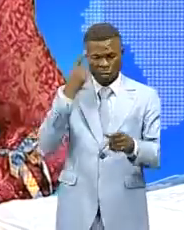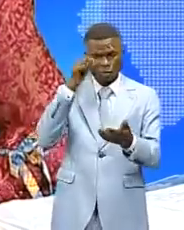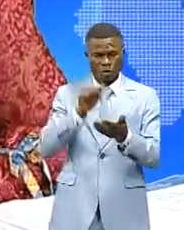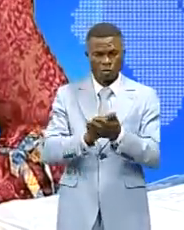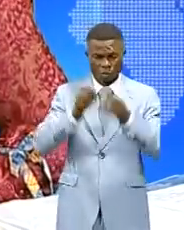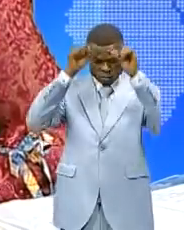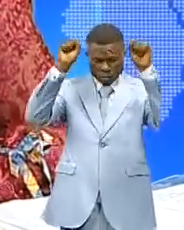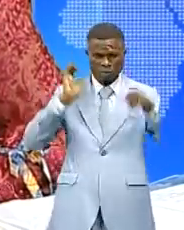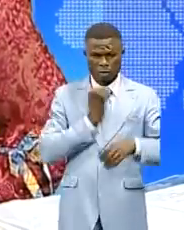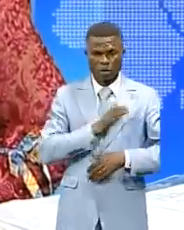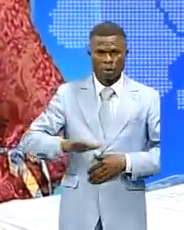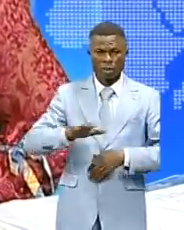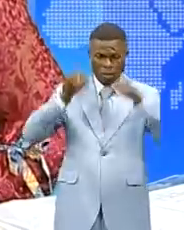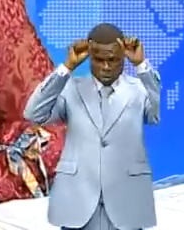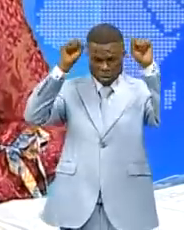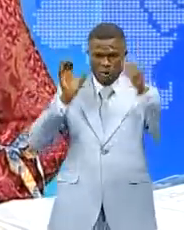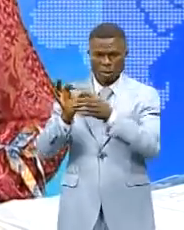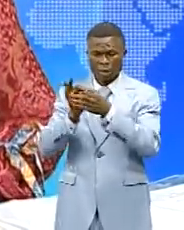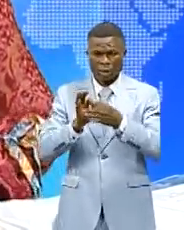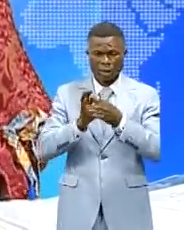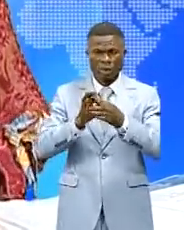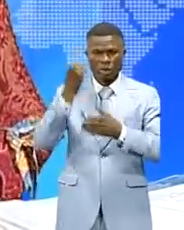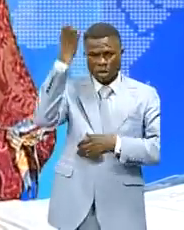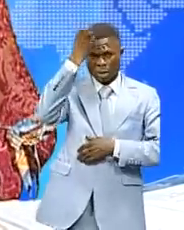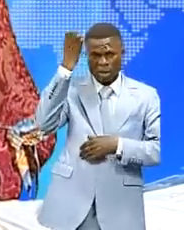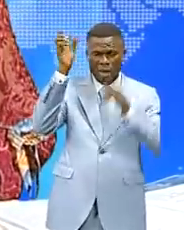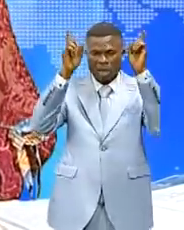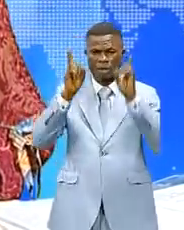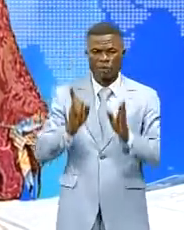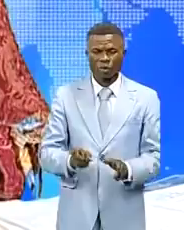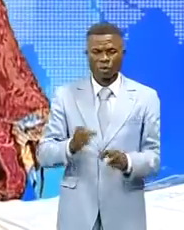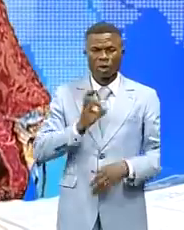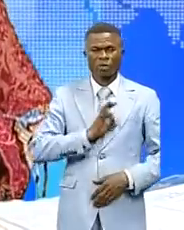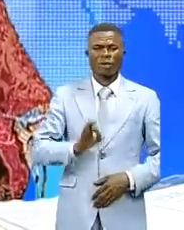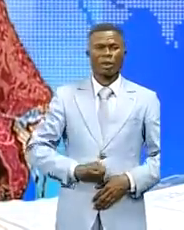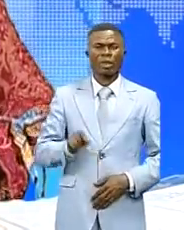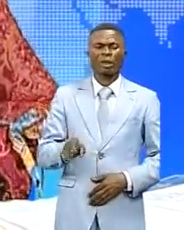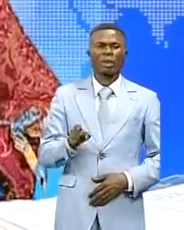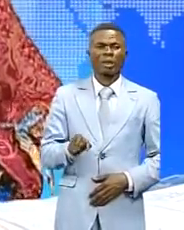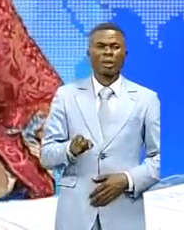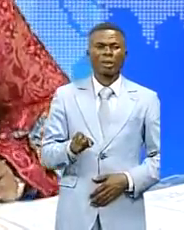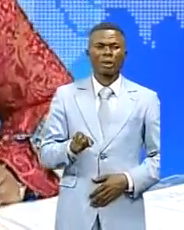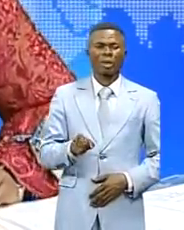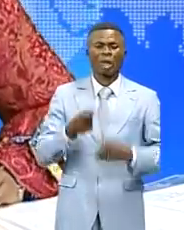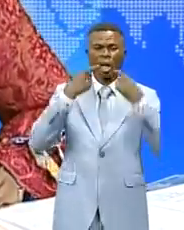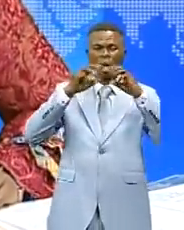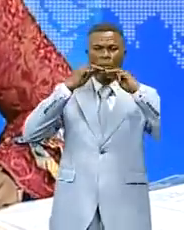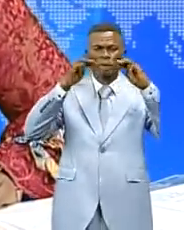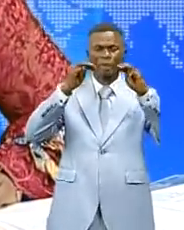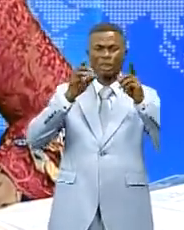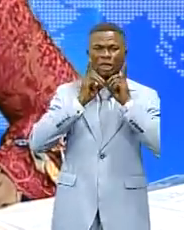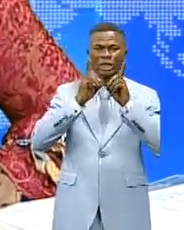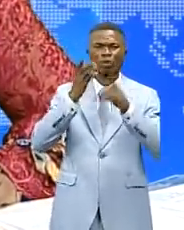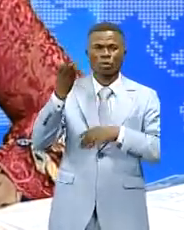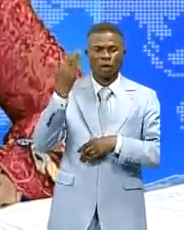président de la république et président en exercice de l'union africaine phoenix open qui ce qui est une bonne adresse un message regarder